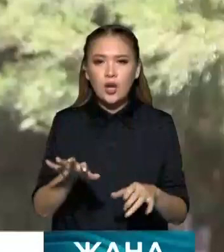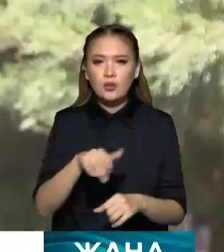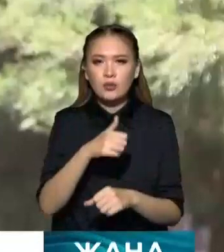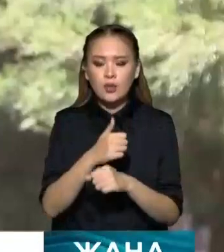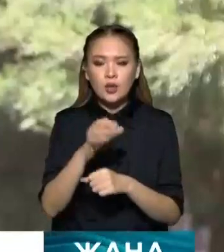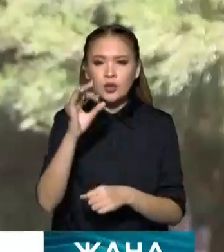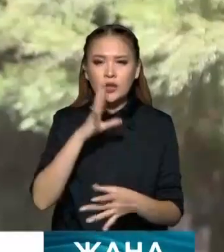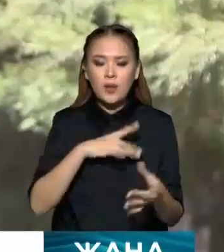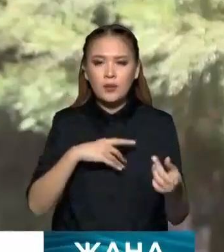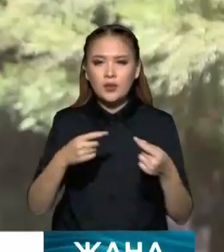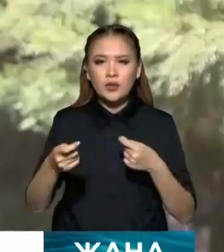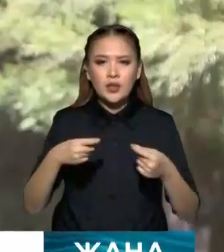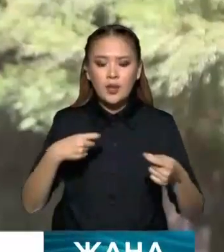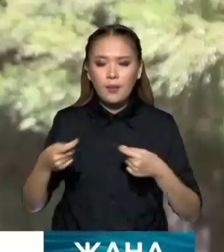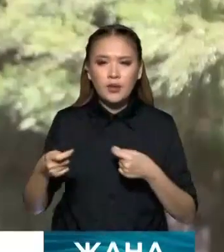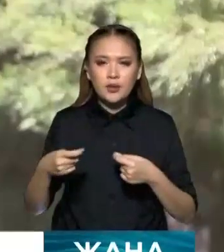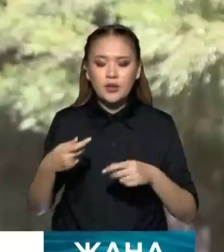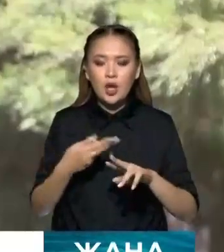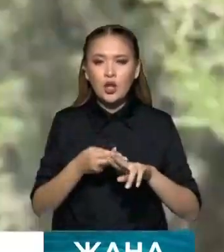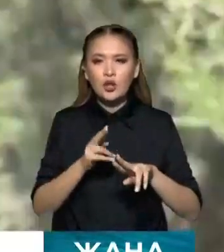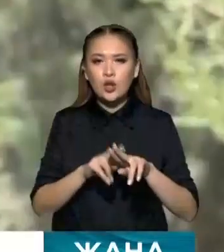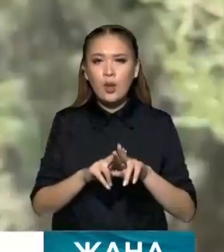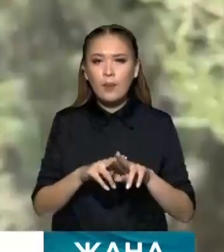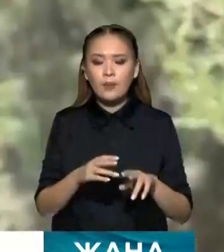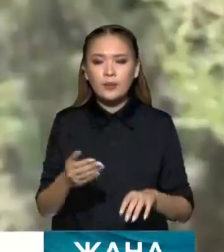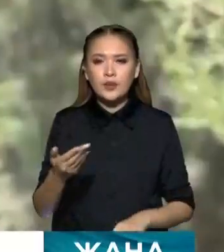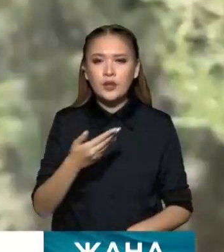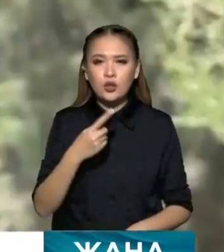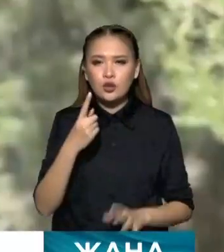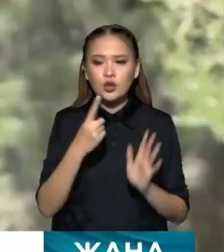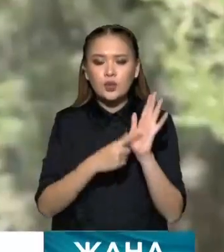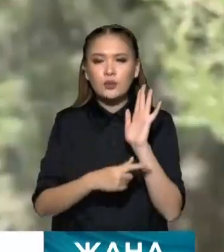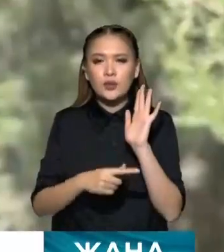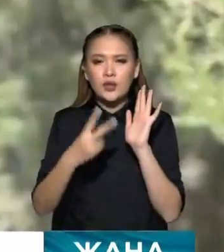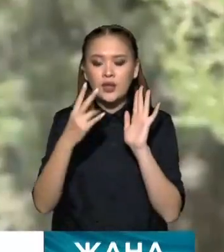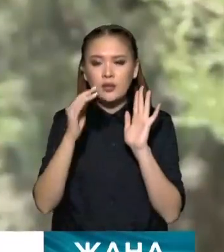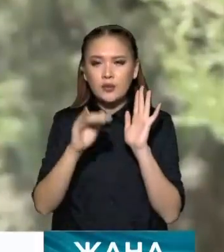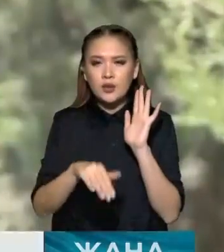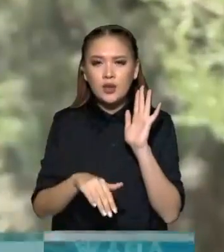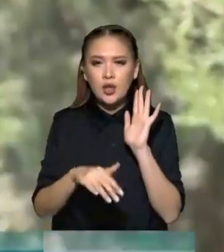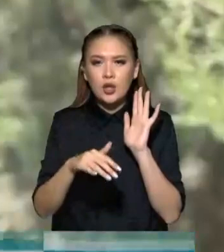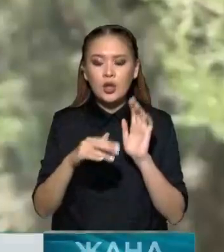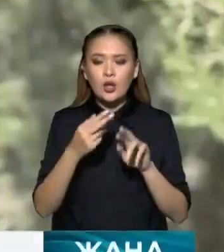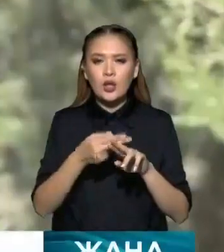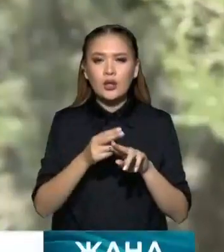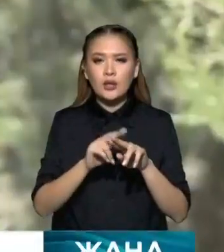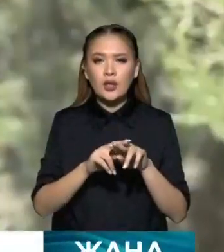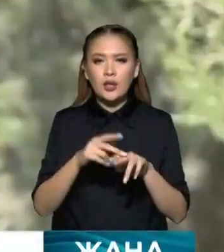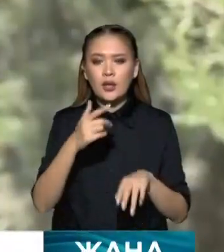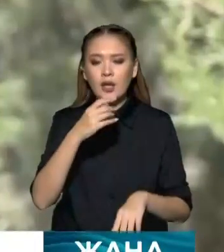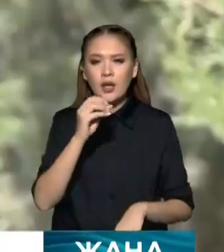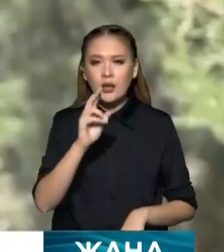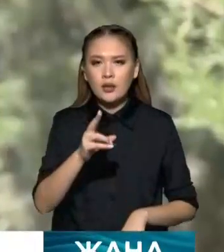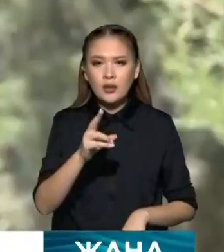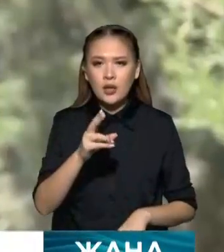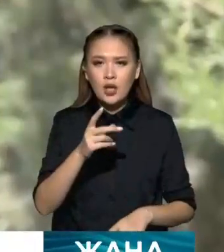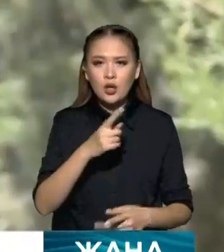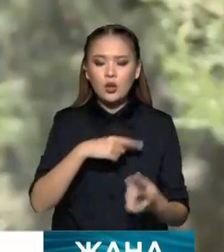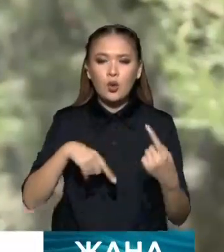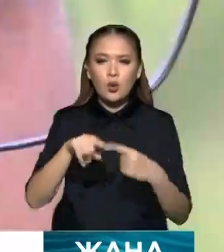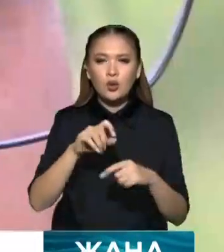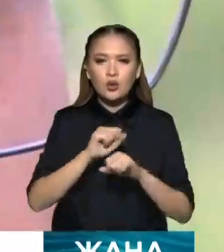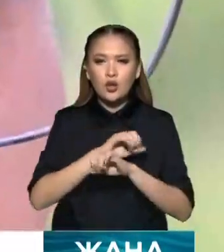алдық. Сол басқару схемасына сәйкес бізде 70254 гектардың 34 мың гектары ауданның ортақ жайылымына кіріп